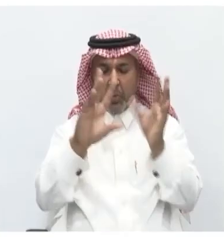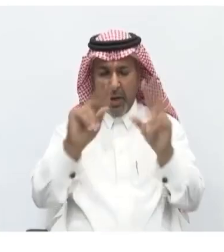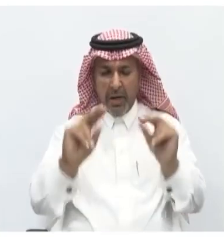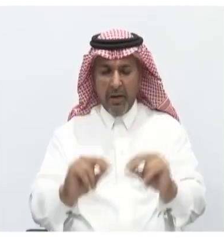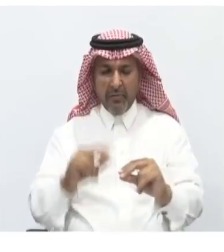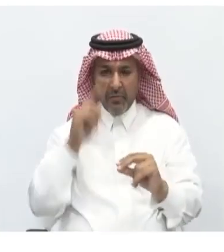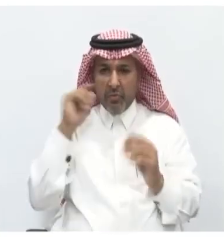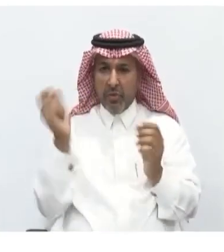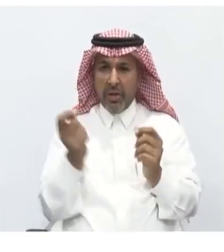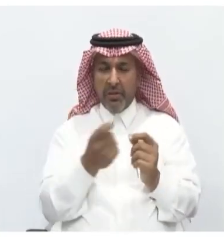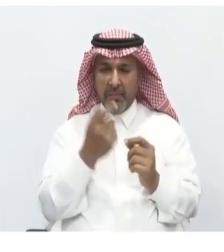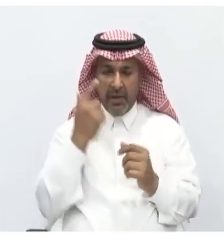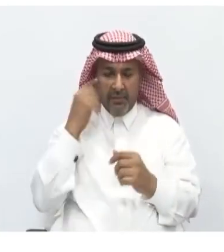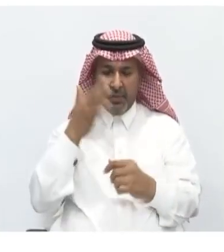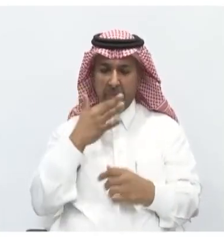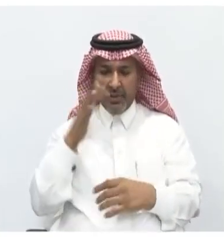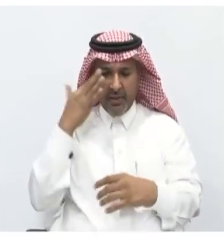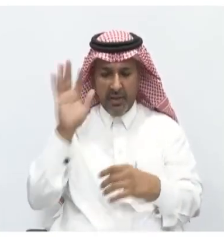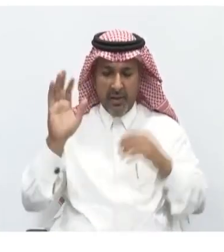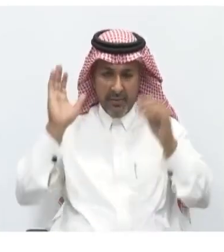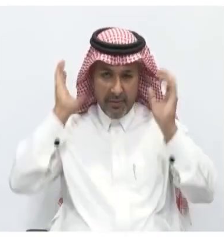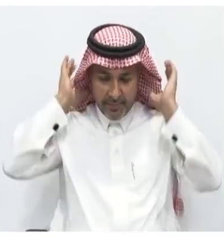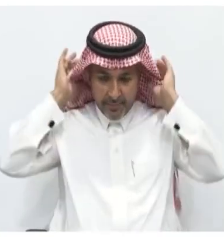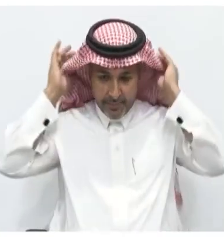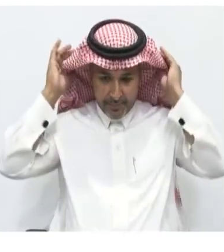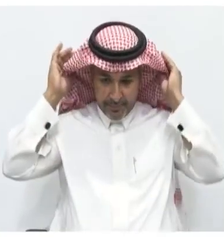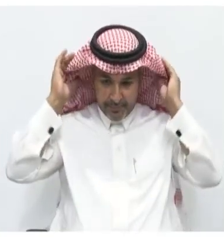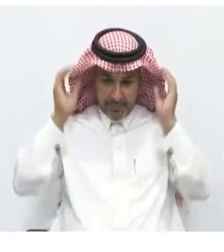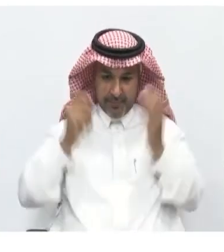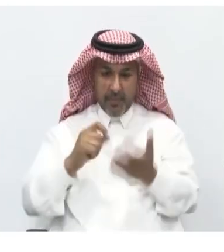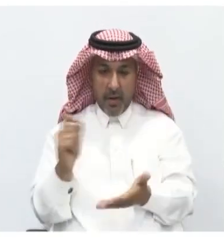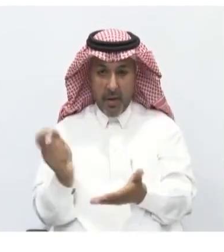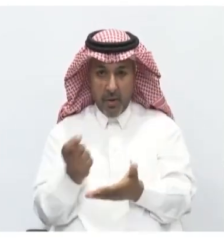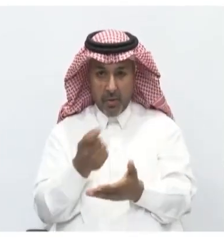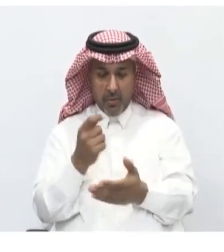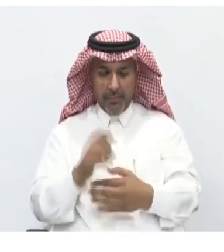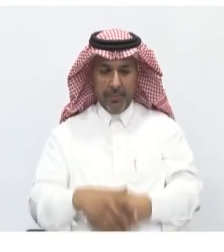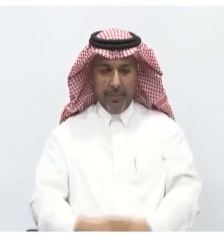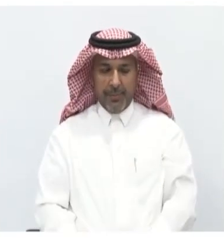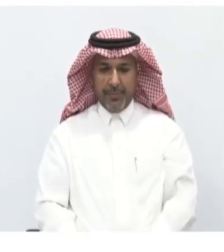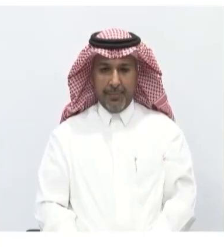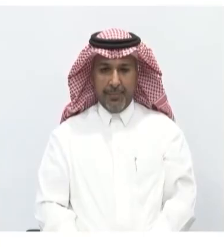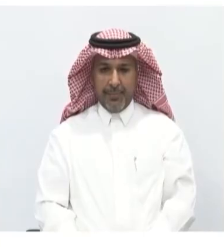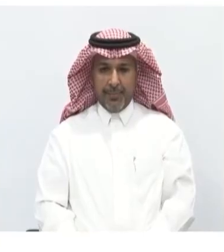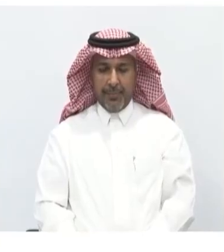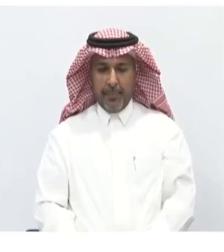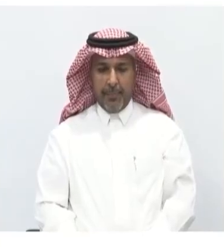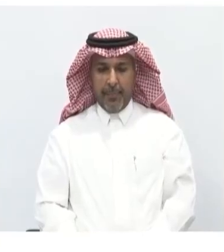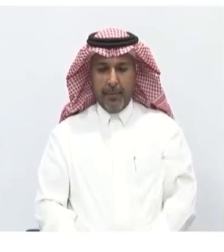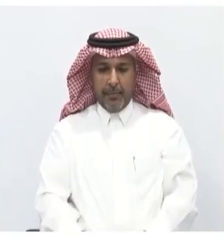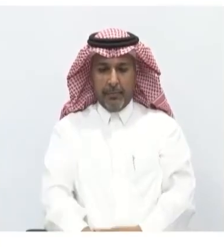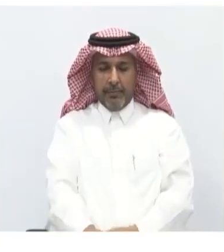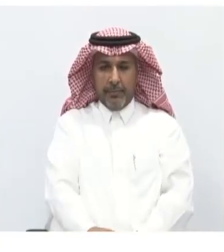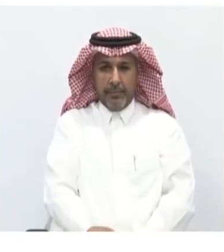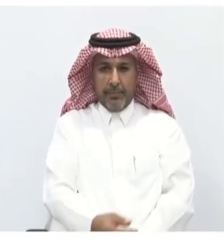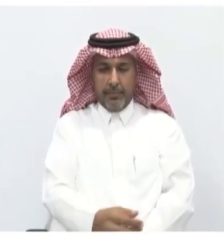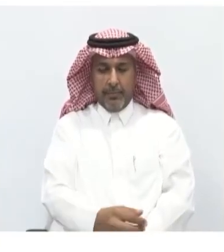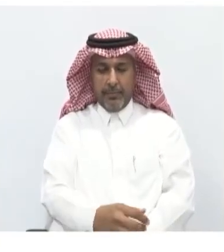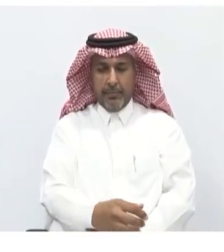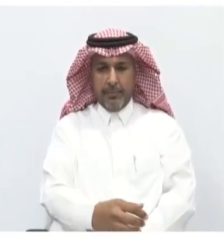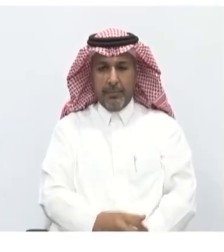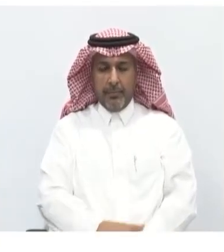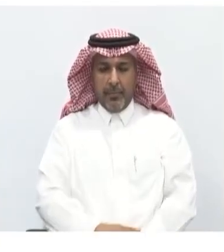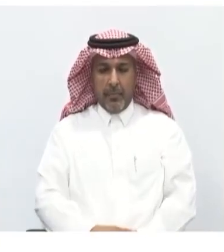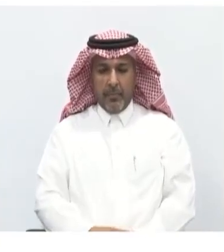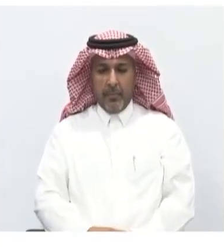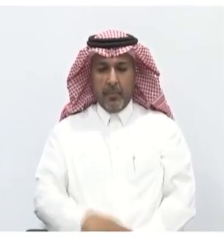اكثر ماذا قرات سجل في قائمه انواع العلاقات التي يمكن في قائمه انواع العلاقات